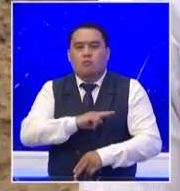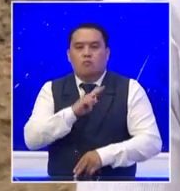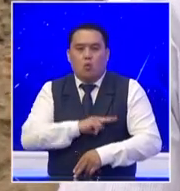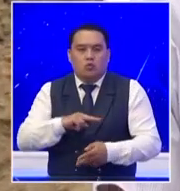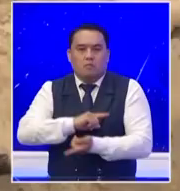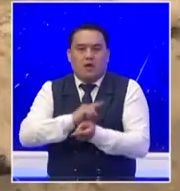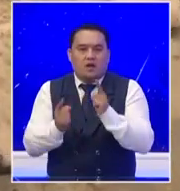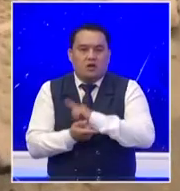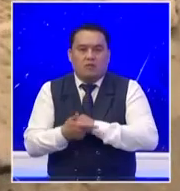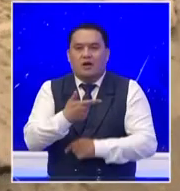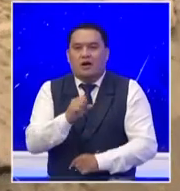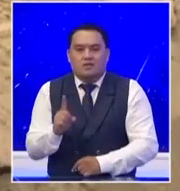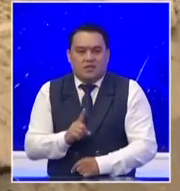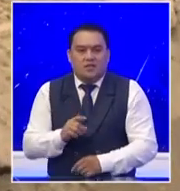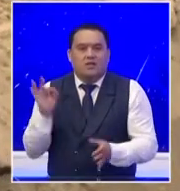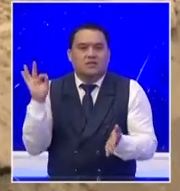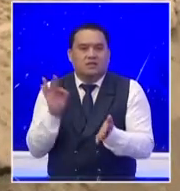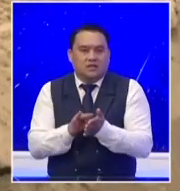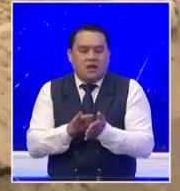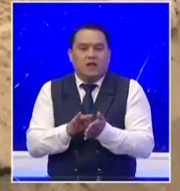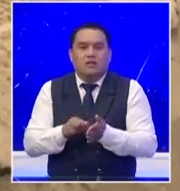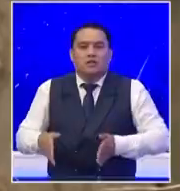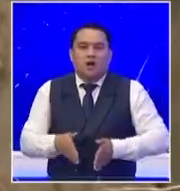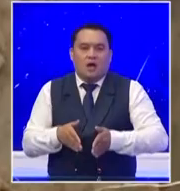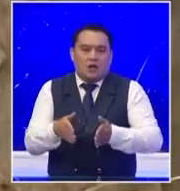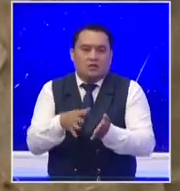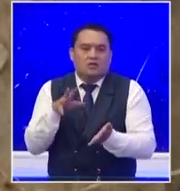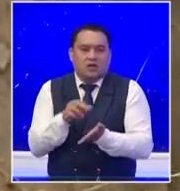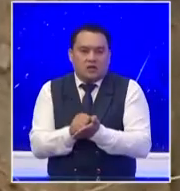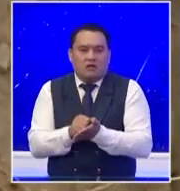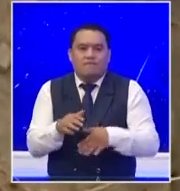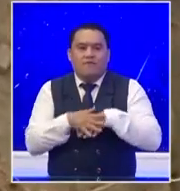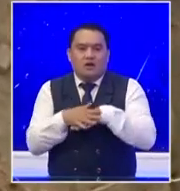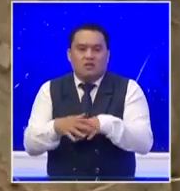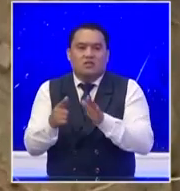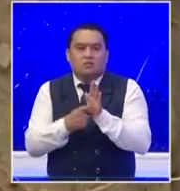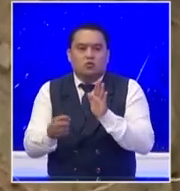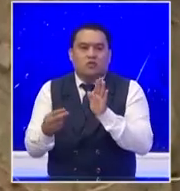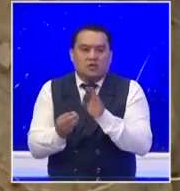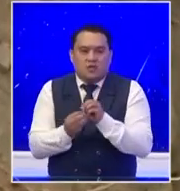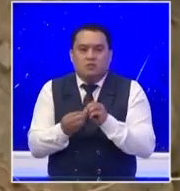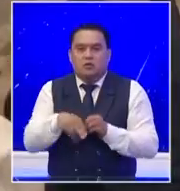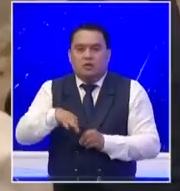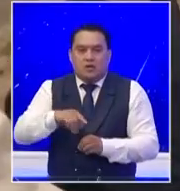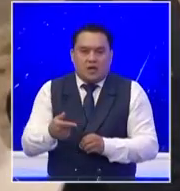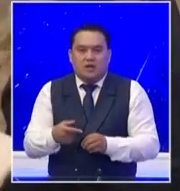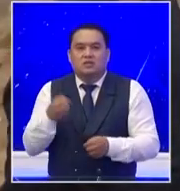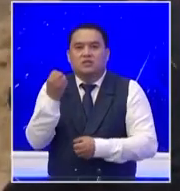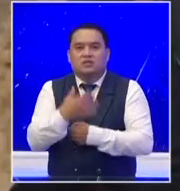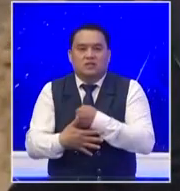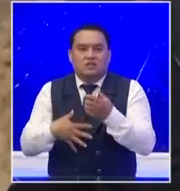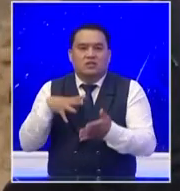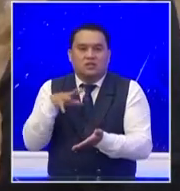по переходу на природный газ. На эти цели по программе «Дорожная карта занятости» выделено 710 миллионов тенге. Через центр